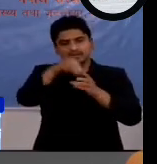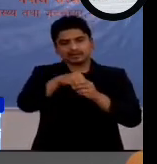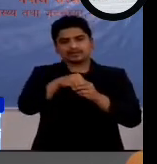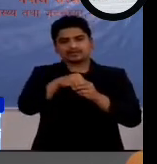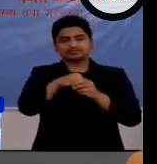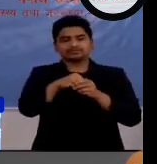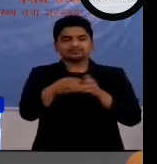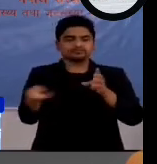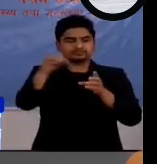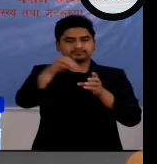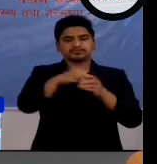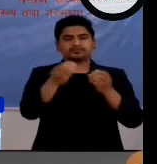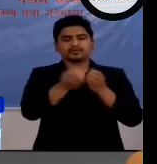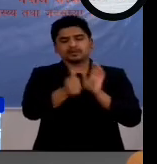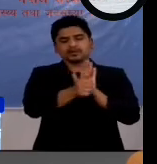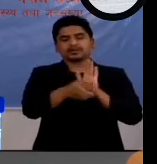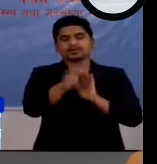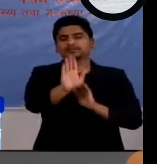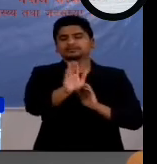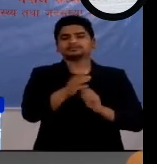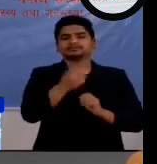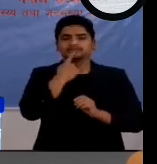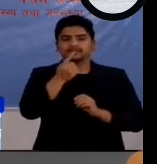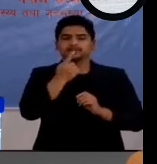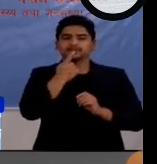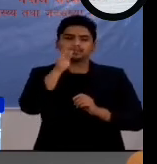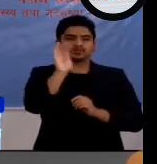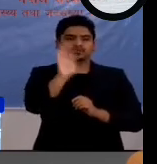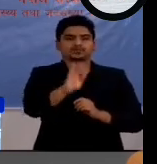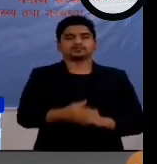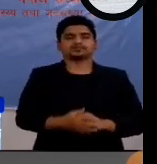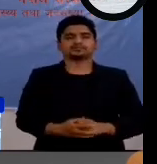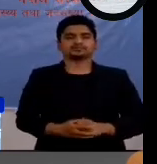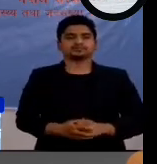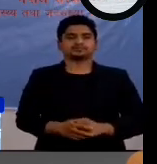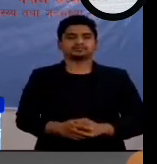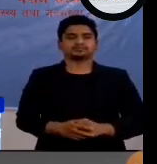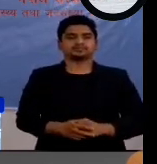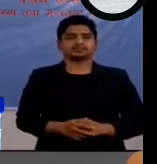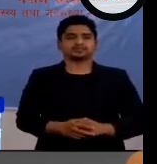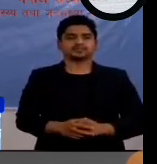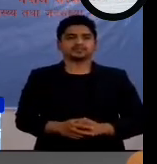रणनीतिहरूमा इन्कर्पोरेट गरेर गइरहेका छौं भनेर भन्न सक्छौं।